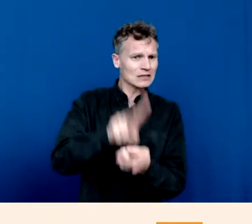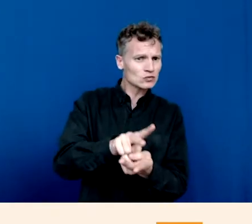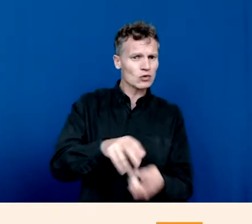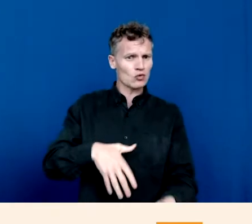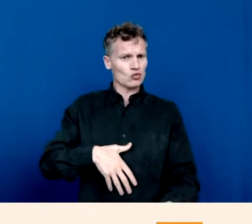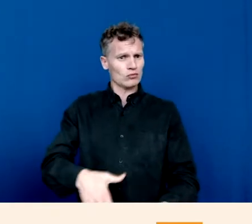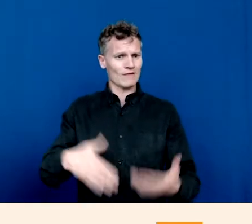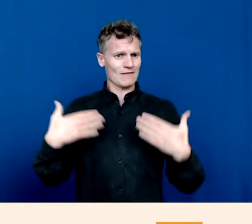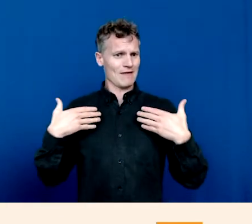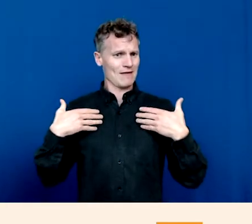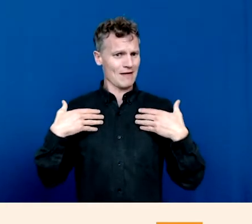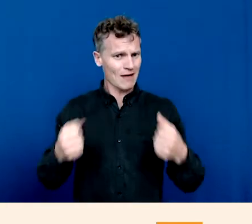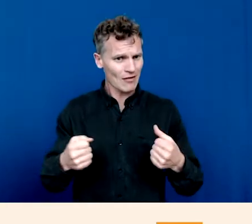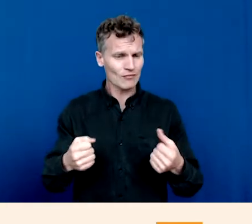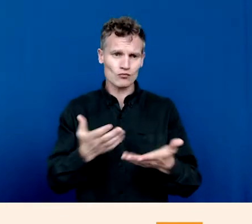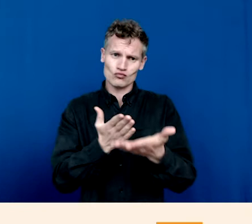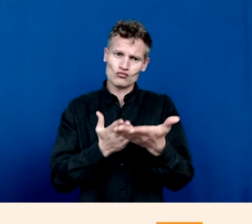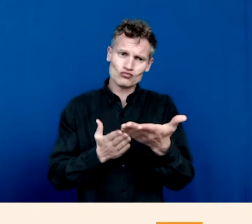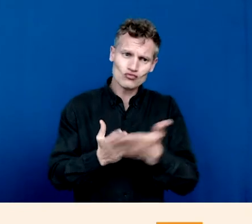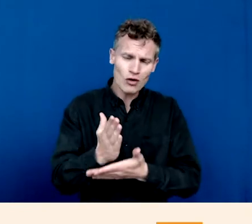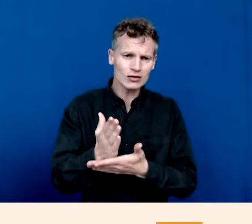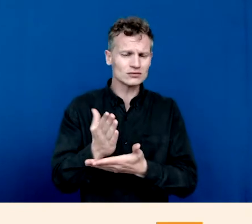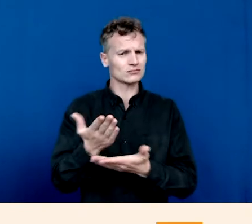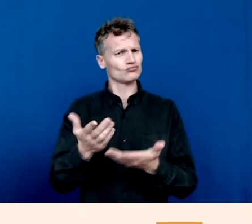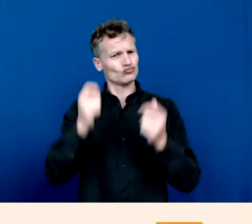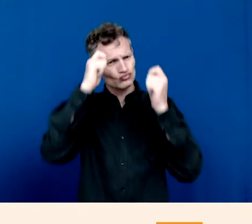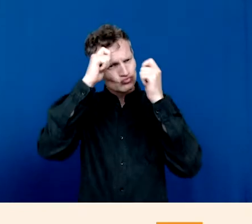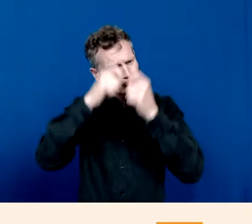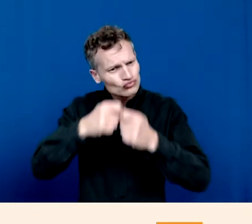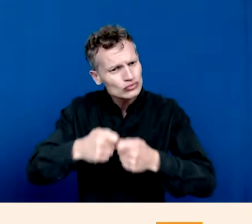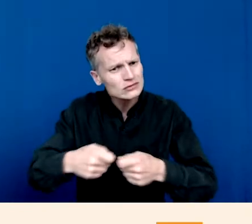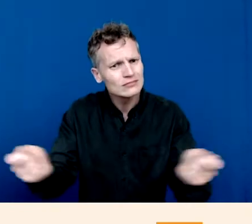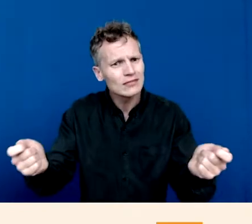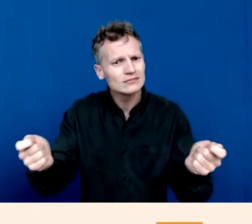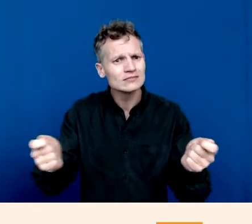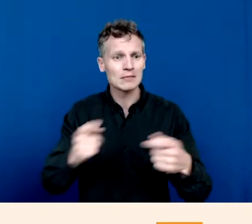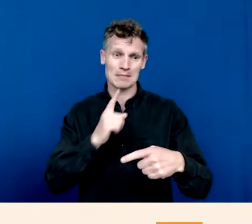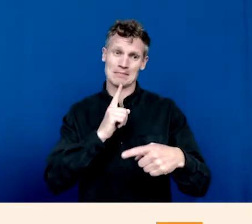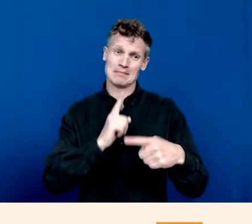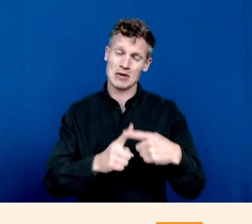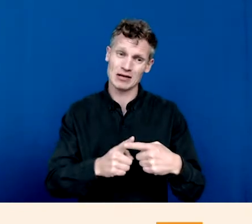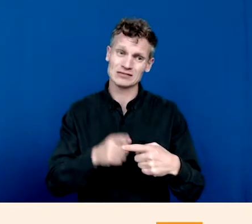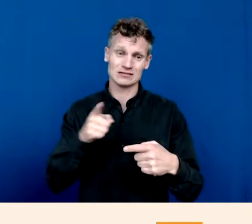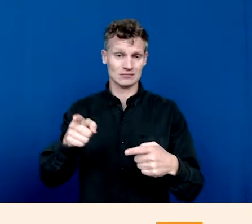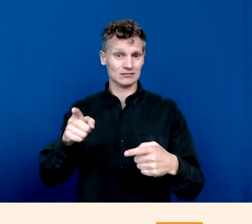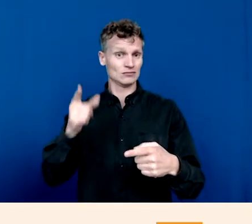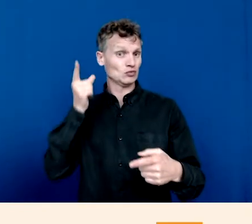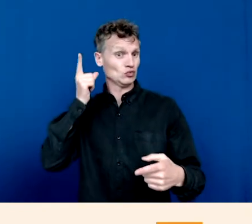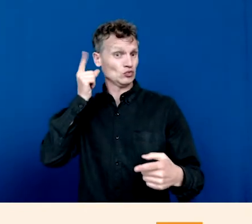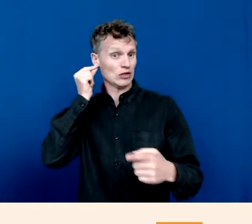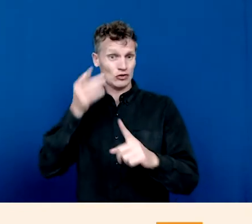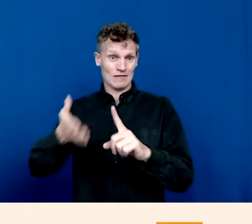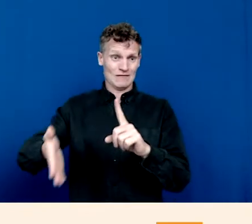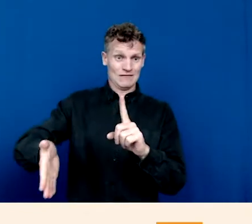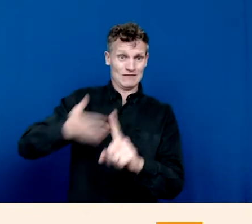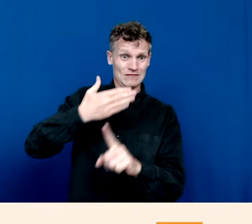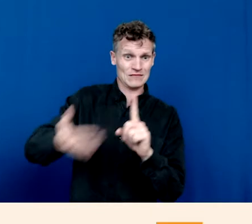nos droits sexuels et reproductifs et pour lutter contre la violence basée sur le genre à